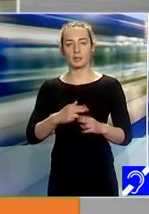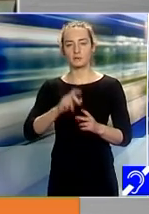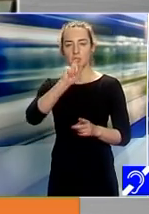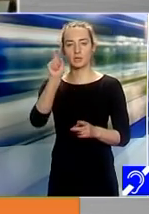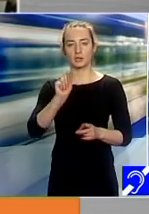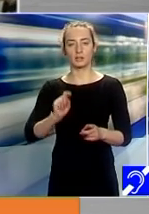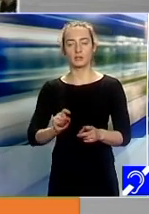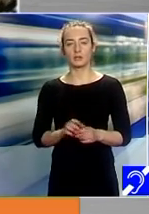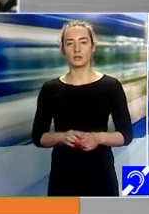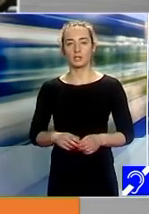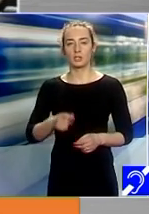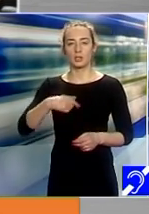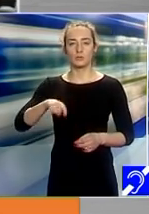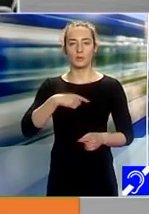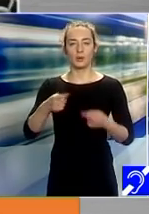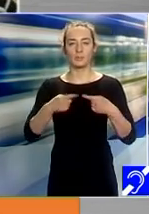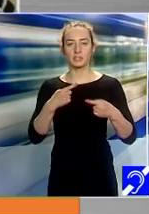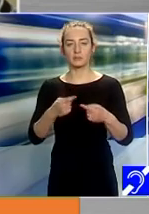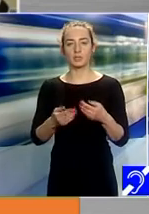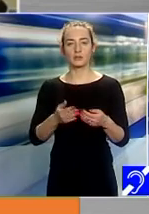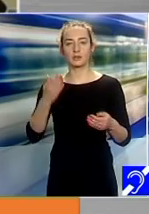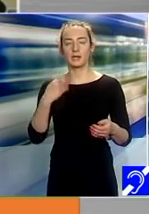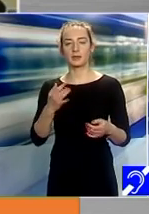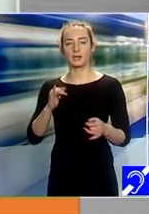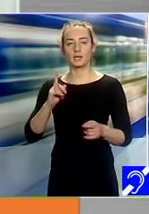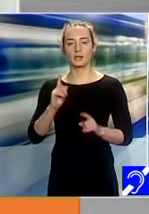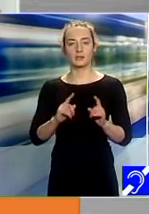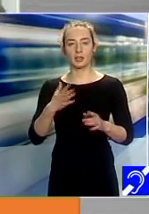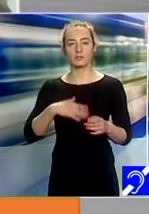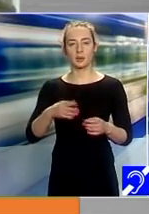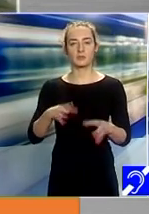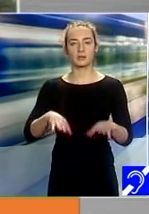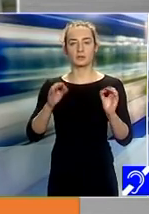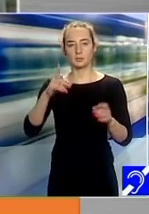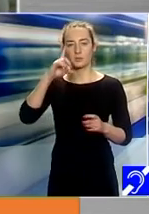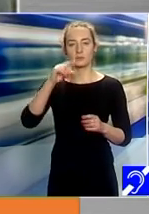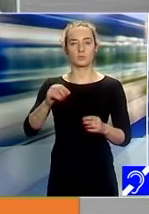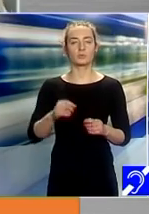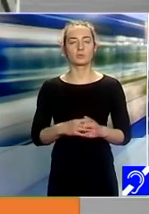dar reluăm întrebarea până când găsim și răspunsul.